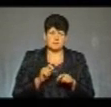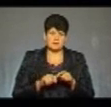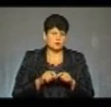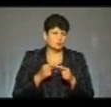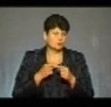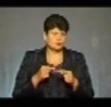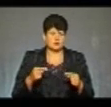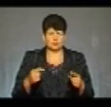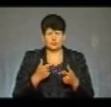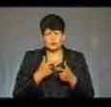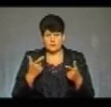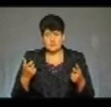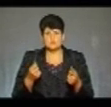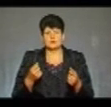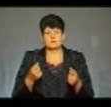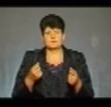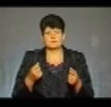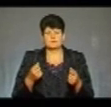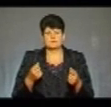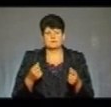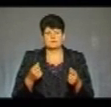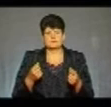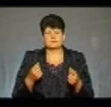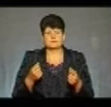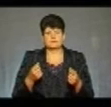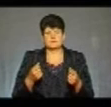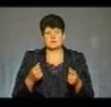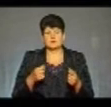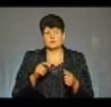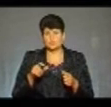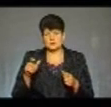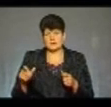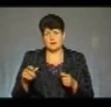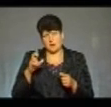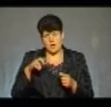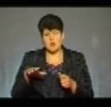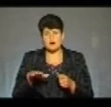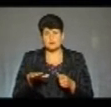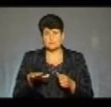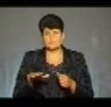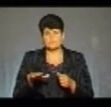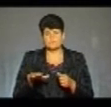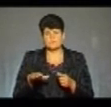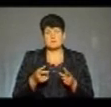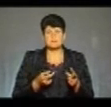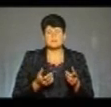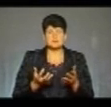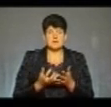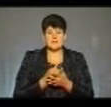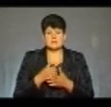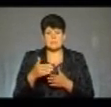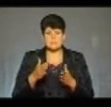будь-яку інформацію, зреагувати. В мешканців краю, при виявленні предметів